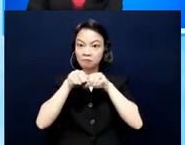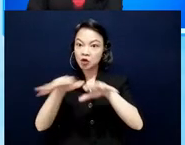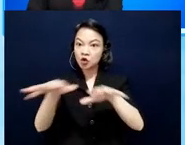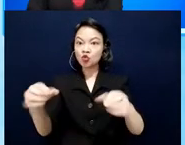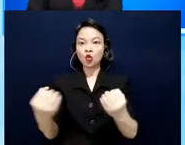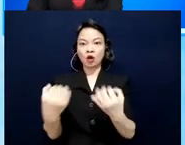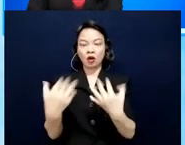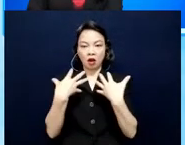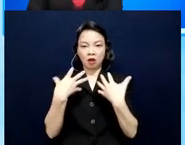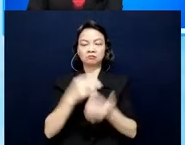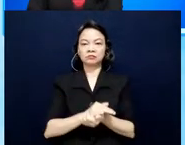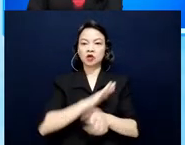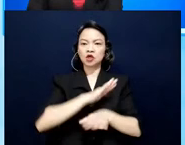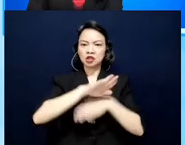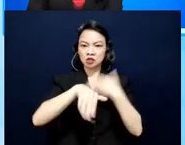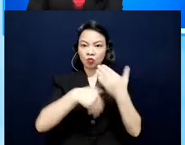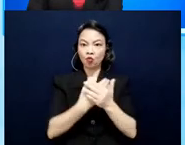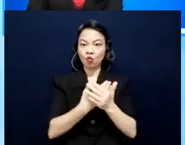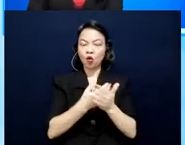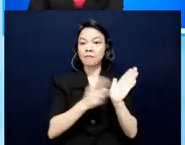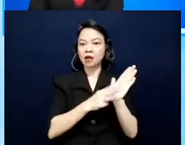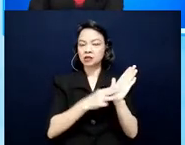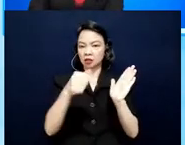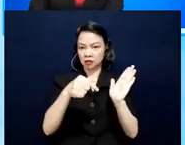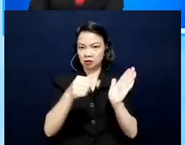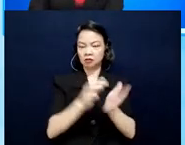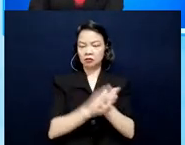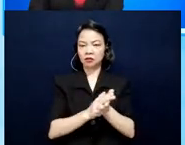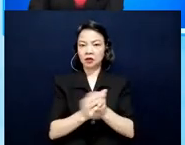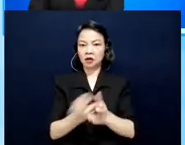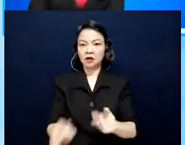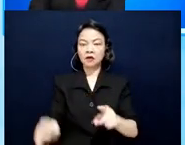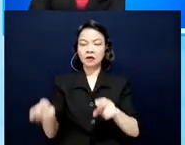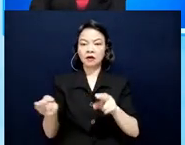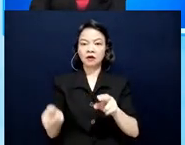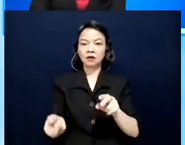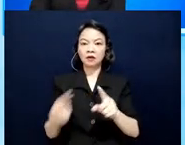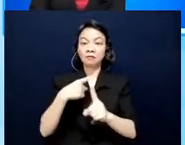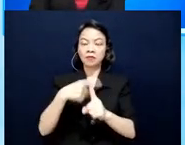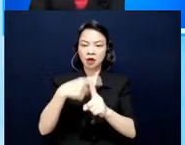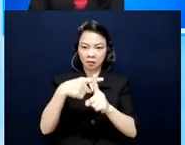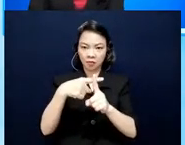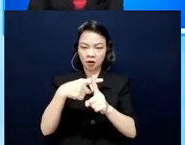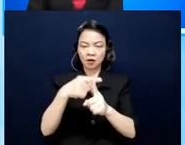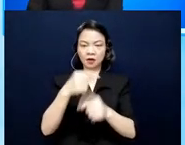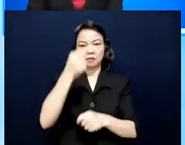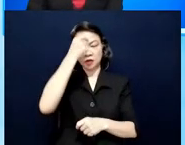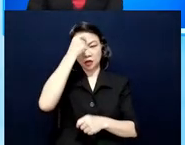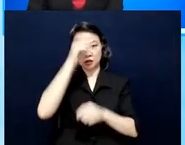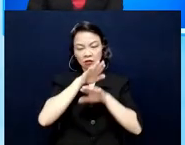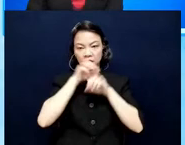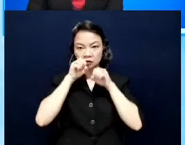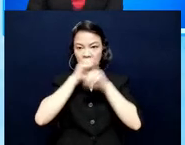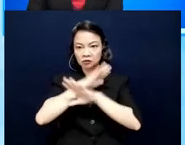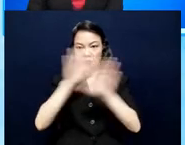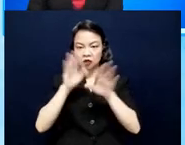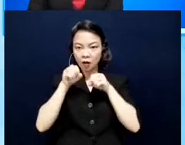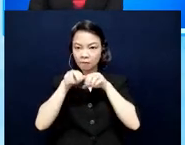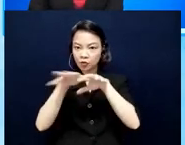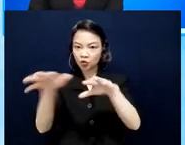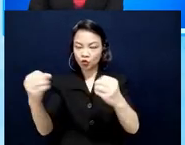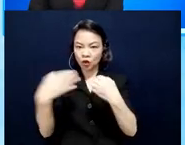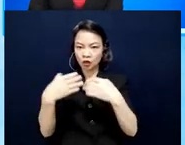Dan semua faktor itu berkontribusi menyebabkan penyakit tidak menular, di mana semuanya itu saling terkait dan